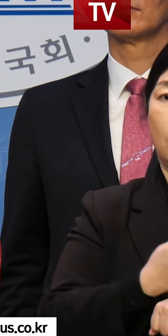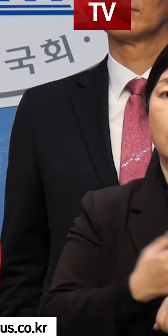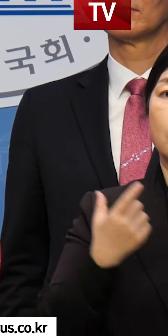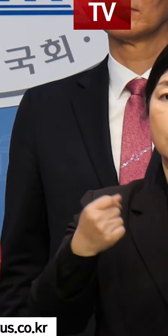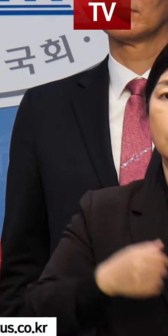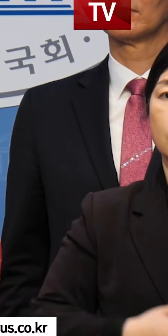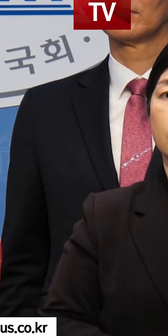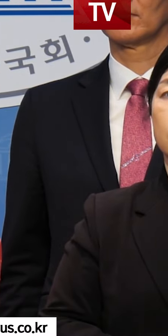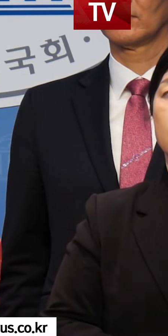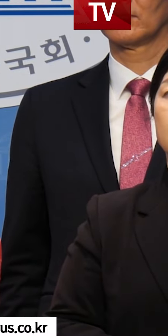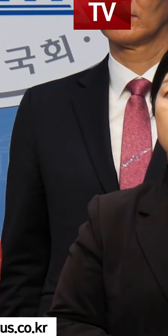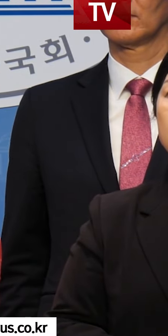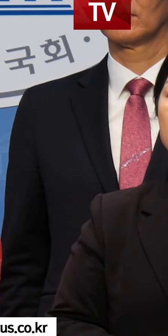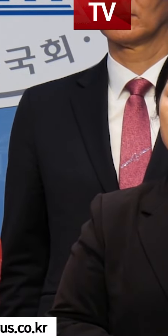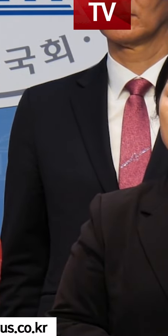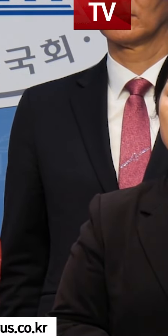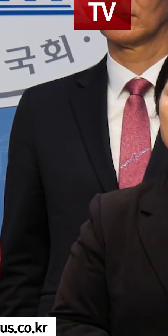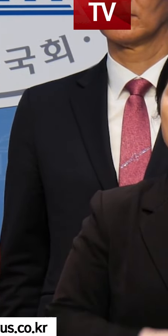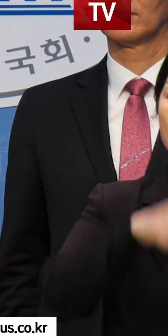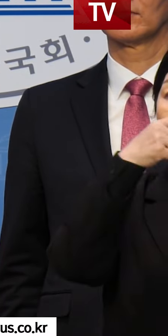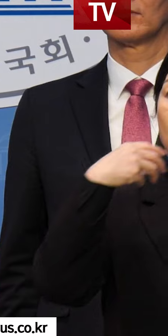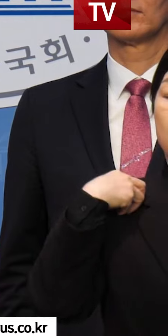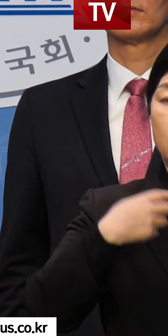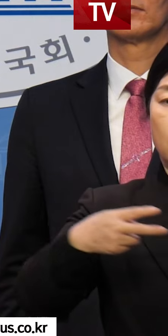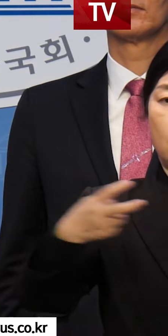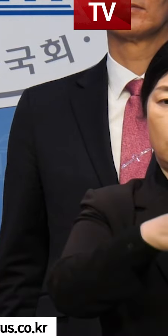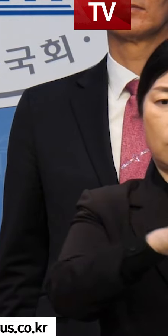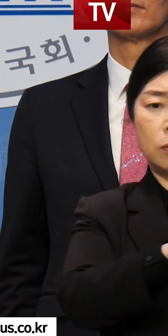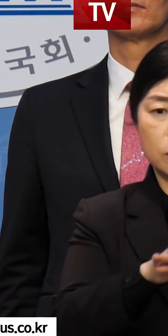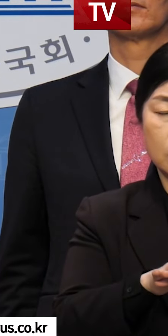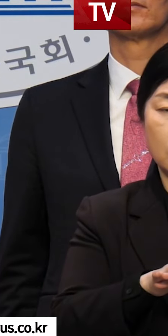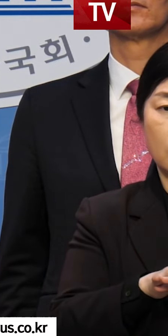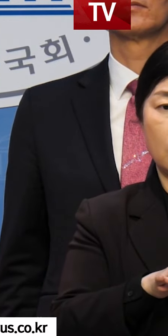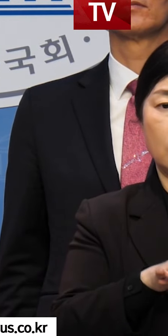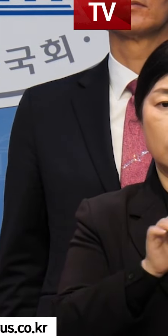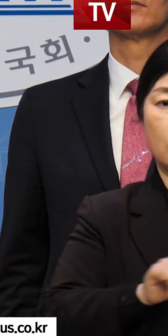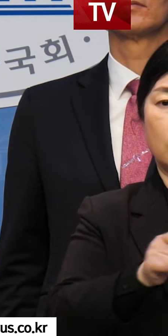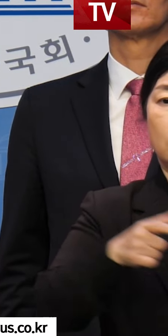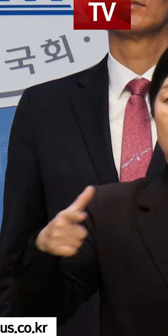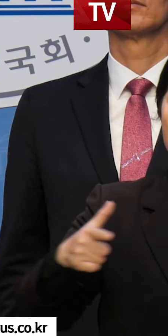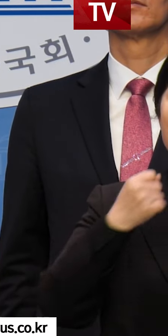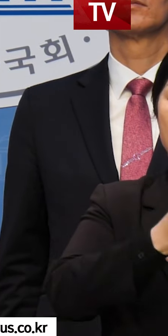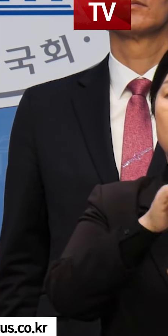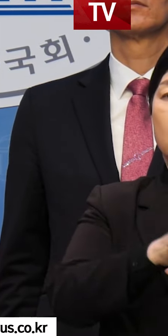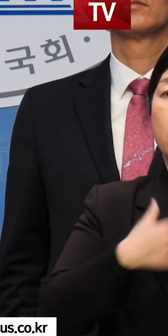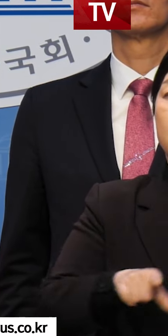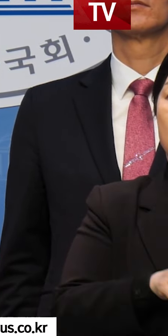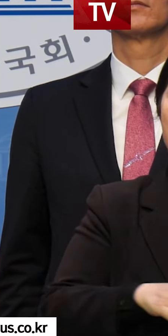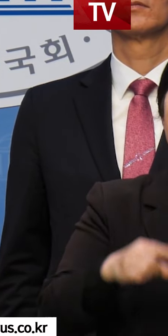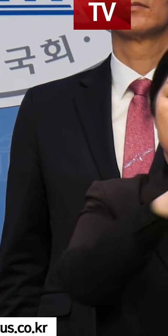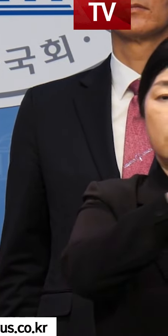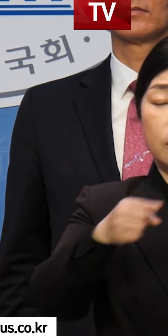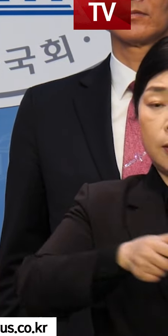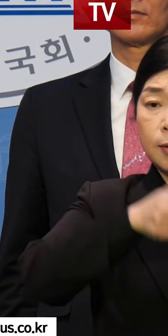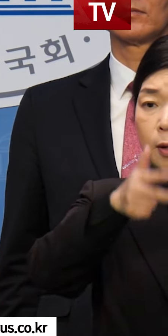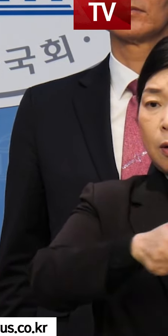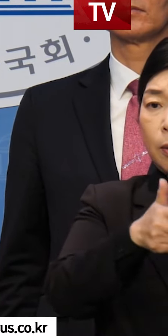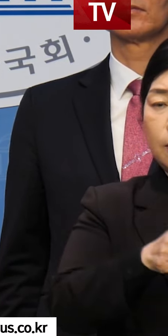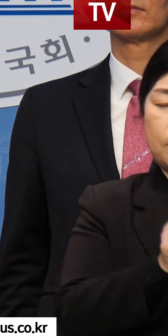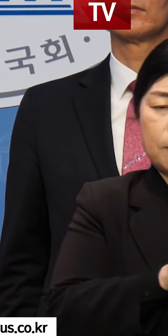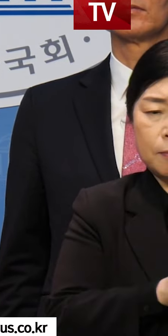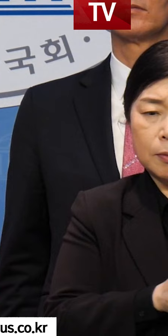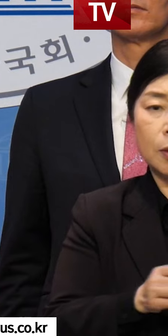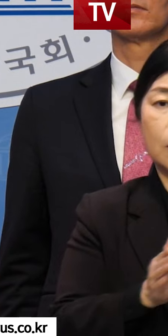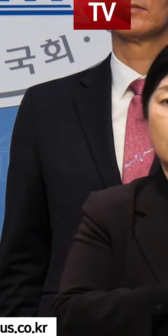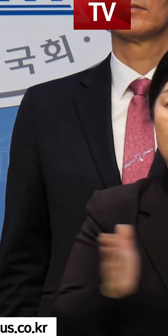역할입니다. 정부는 교통 인프라를 확충하기 위한 GTX 사업에